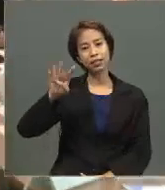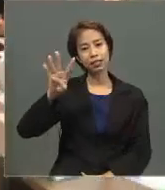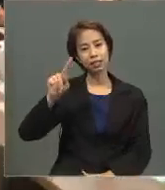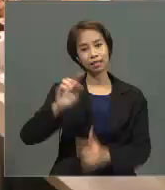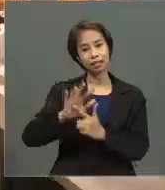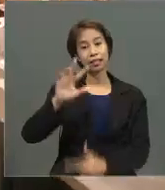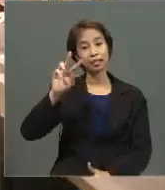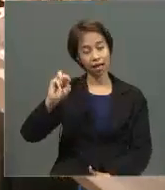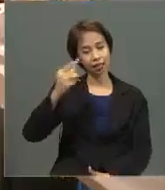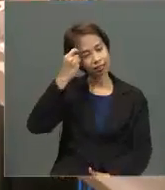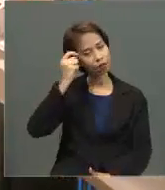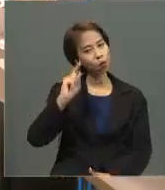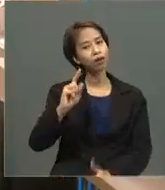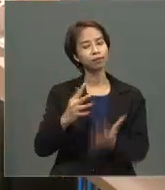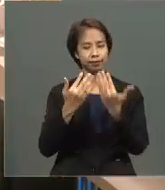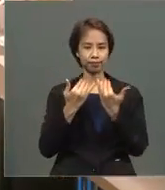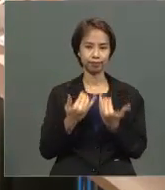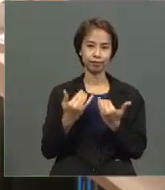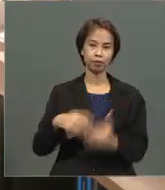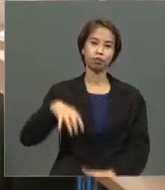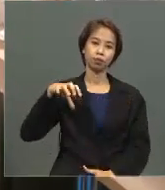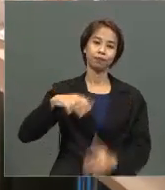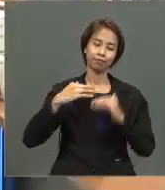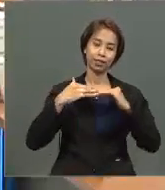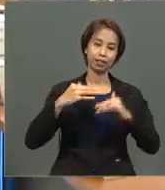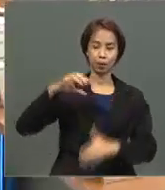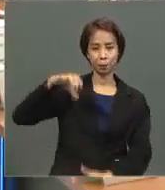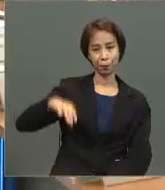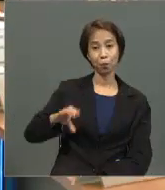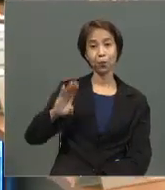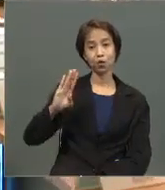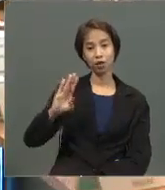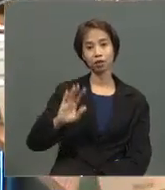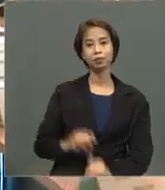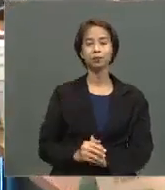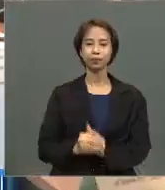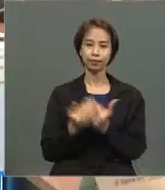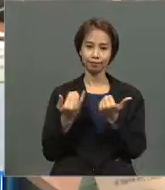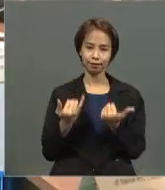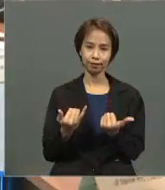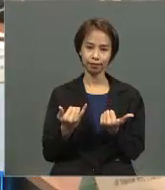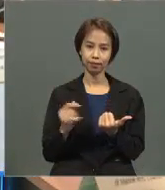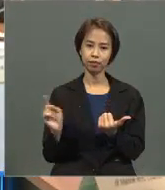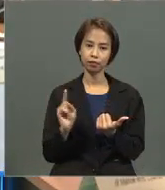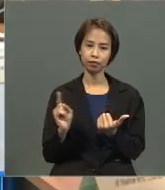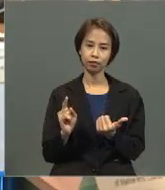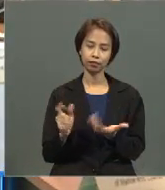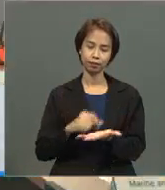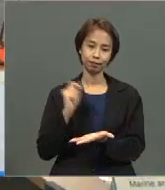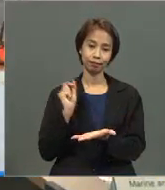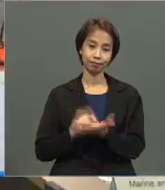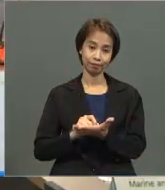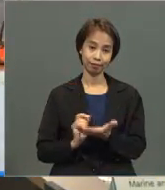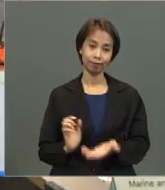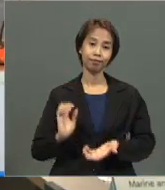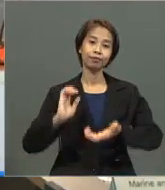ยากรทางทะเลและชายฝั่งพร้อมด้วยบริษัท The Ocean Clean Plus ประเทศเนเธอร์แลนด์นะคะวันนี้ก็มีการลงนามบันทึกความเ